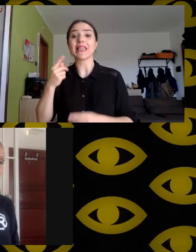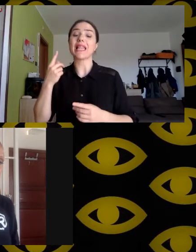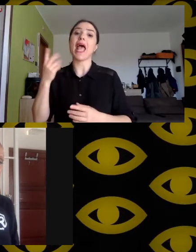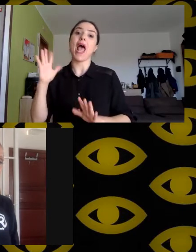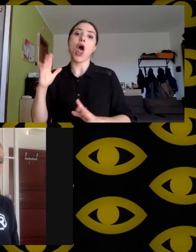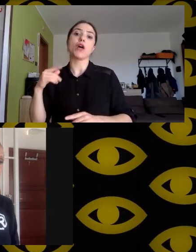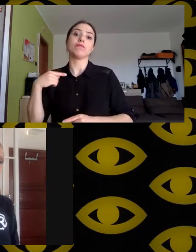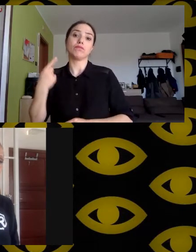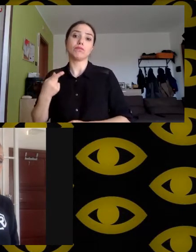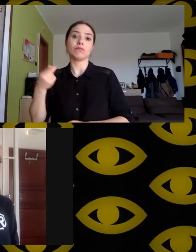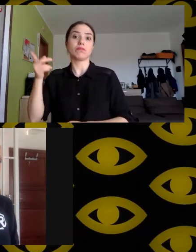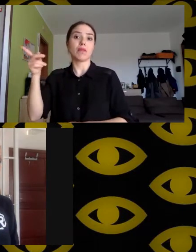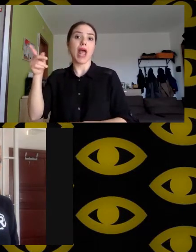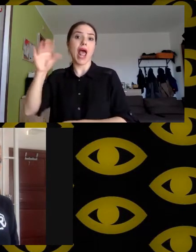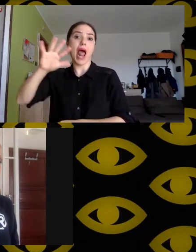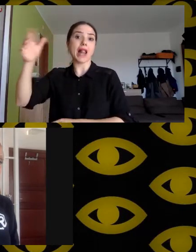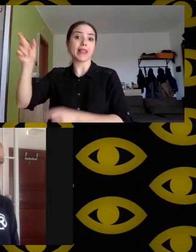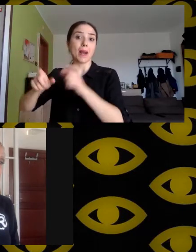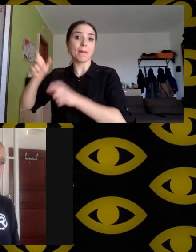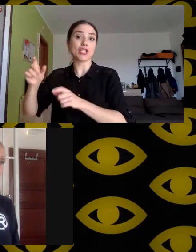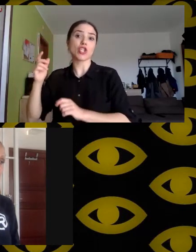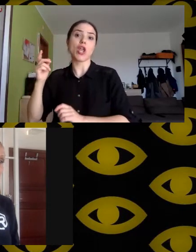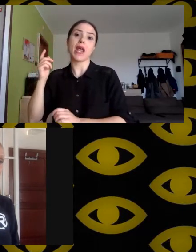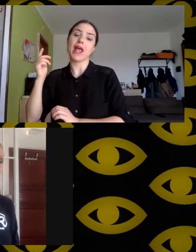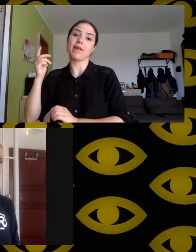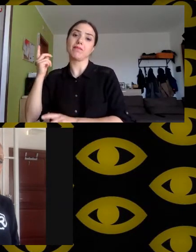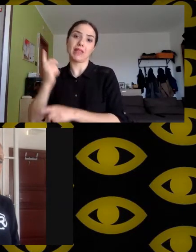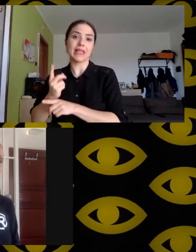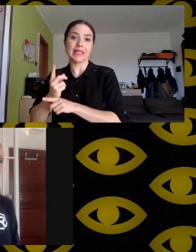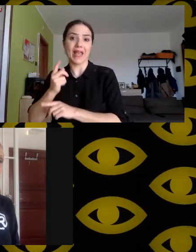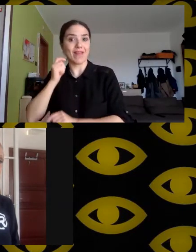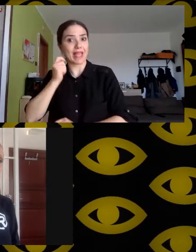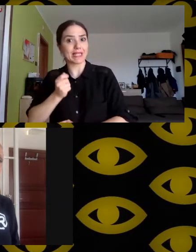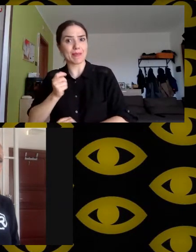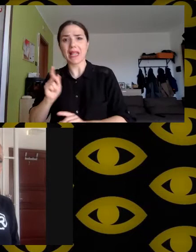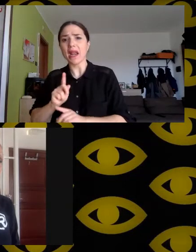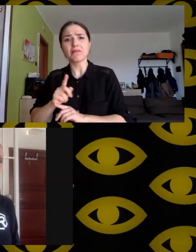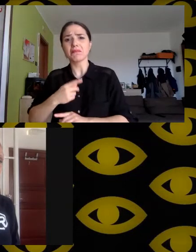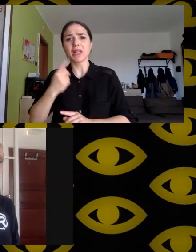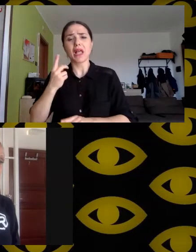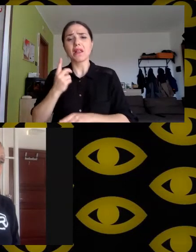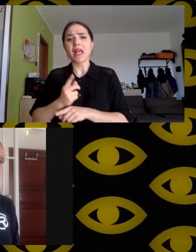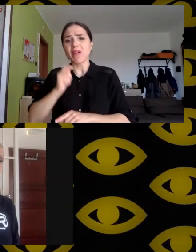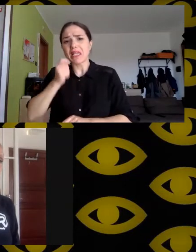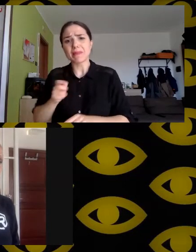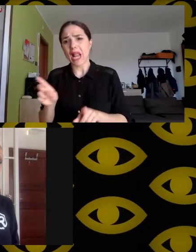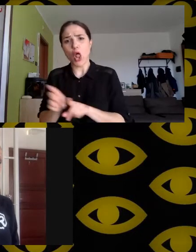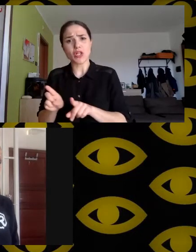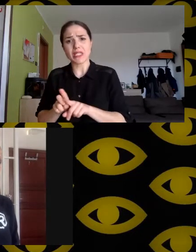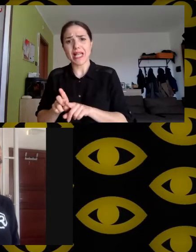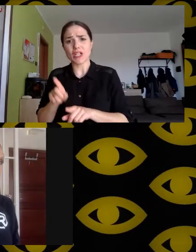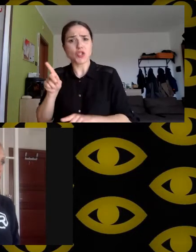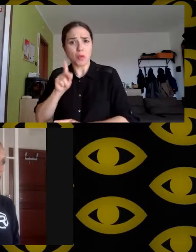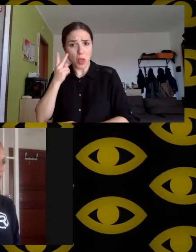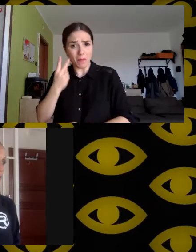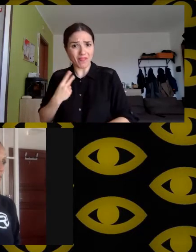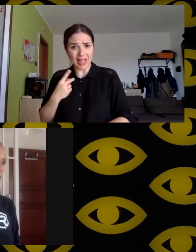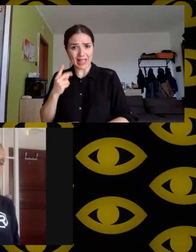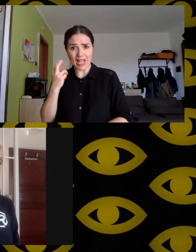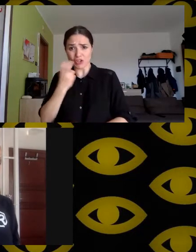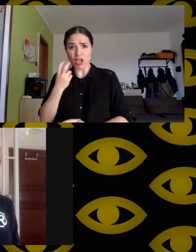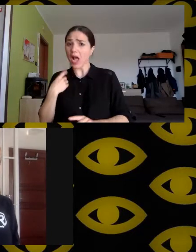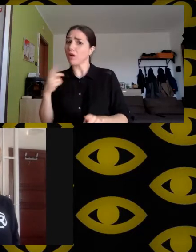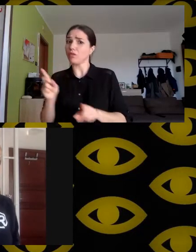come tratterebbero chiunque altro, perché mi ripeto, la vita è un diritto di tutti.